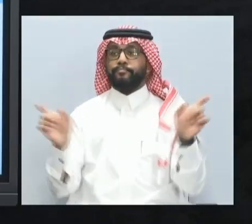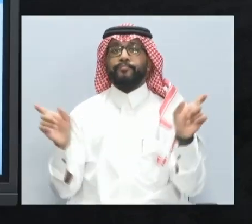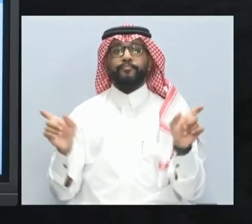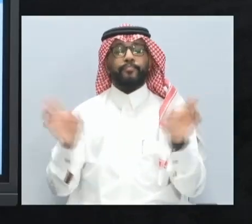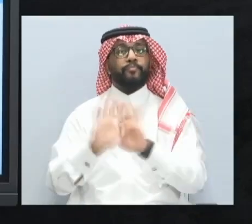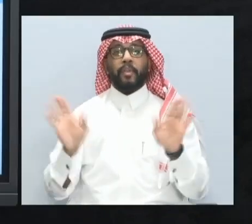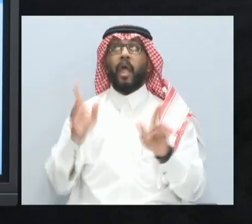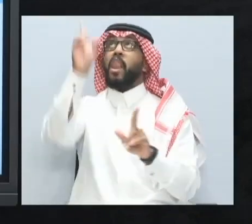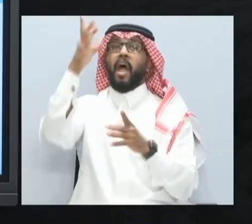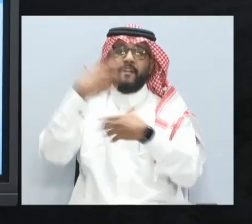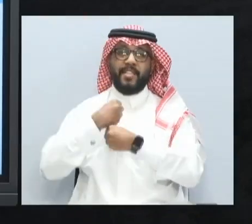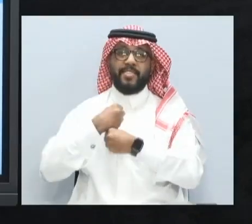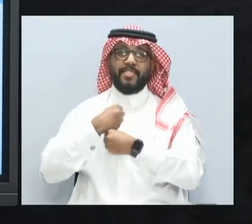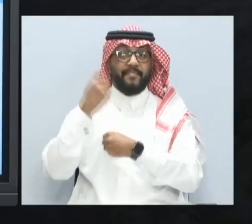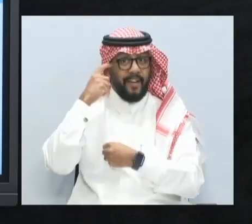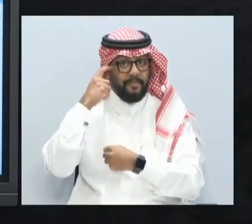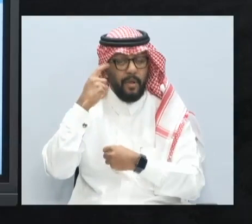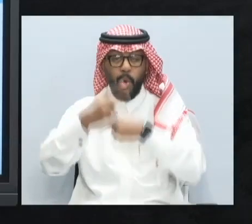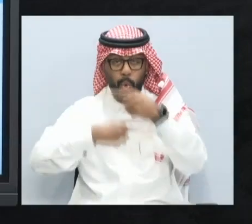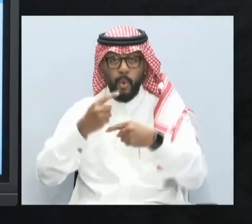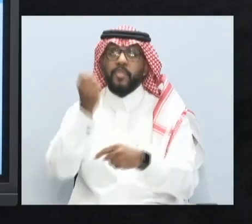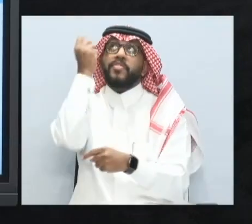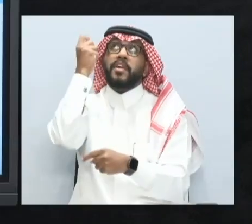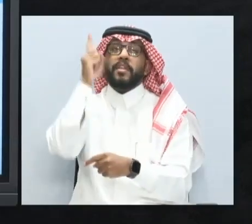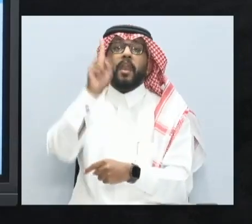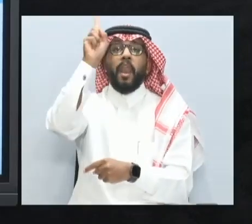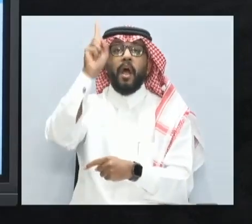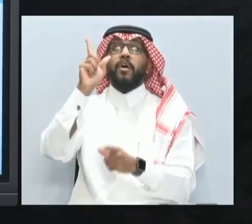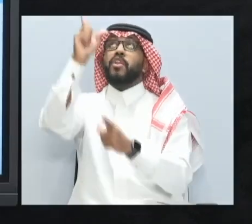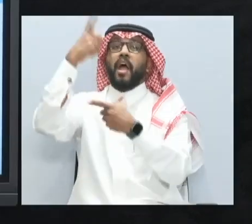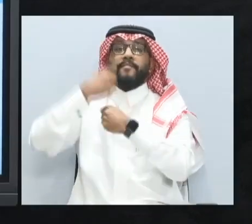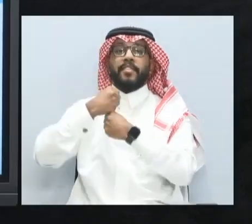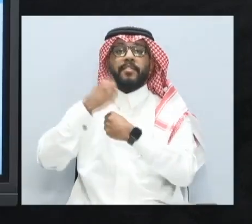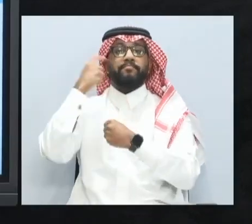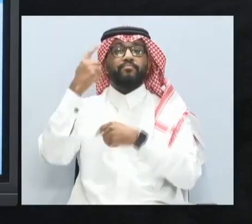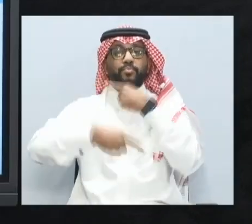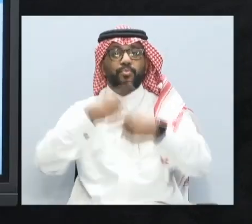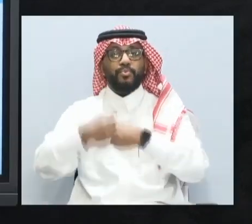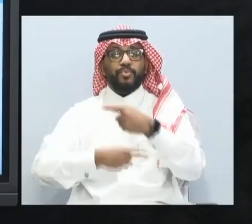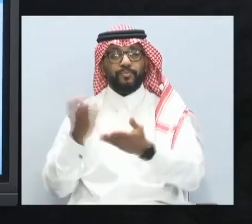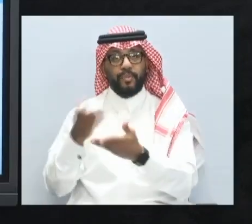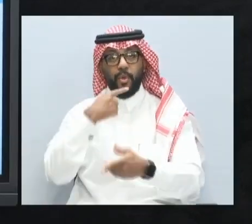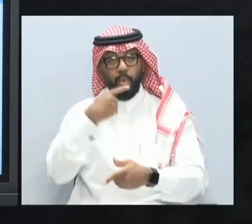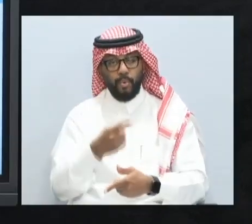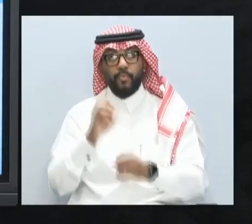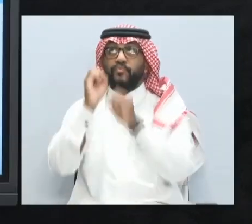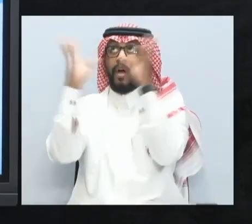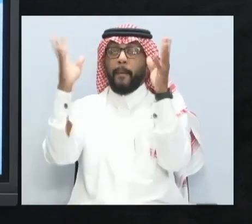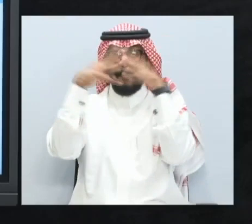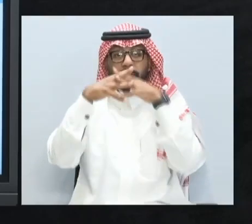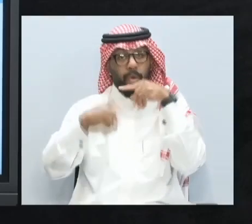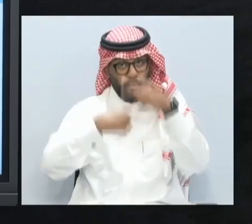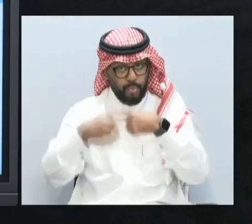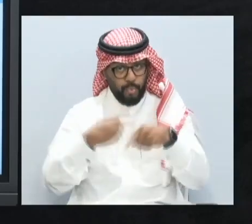حسيه او شرور معنويه فهنا حفظ حفظ لها حفظ للانسان بهذه هذه الامور من